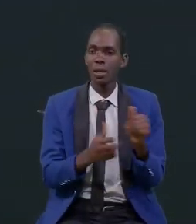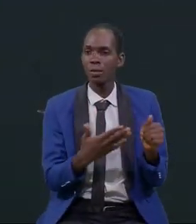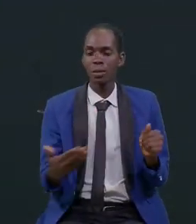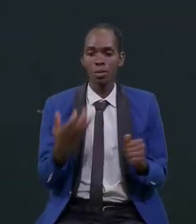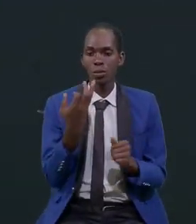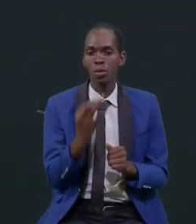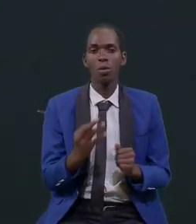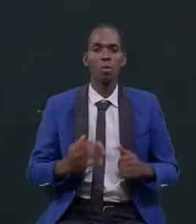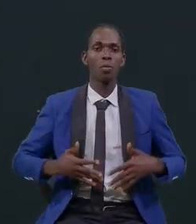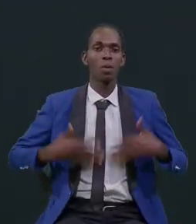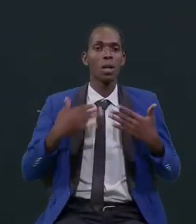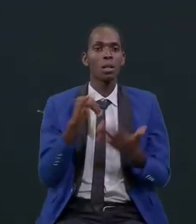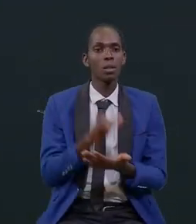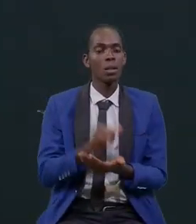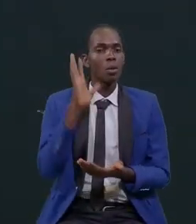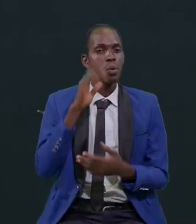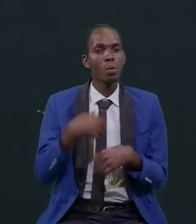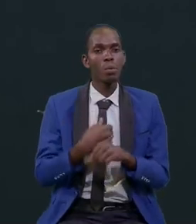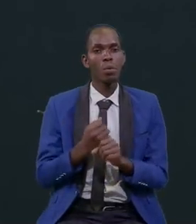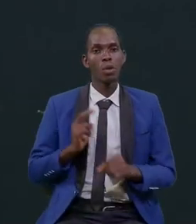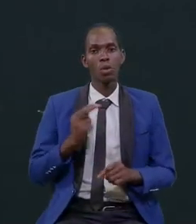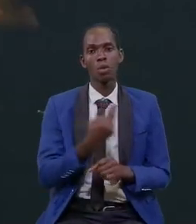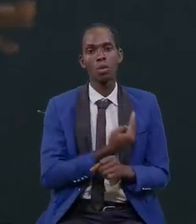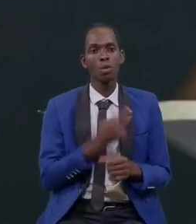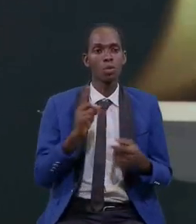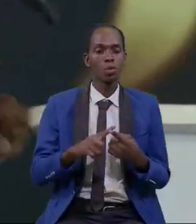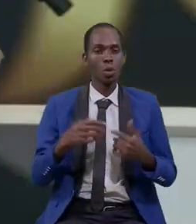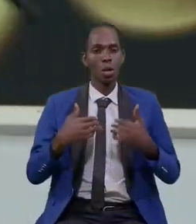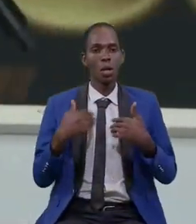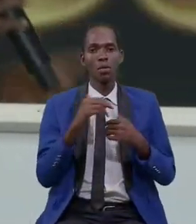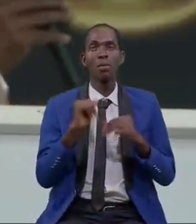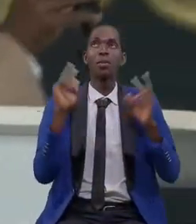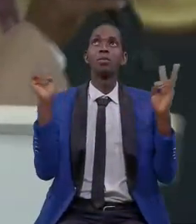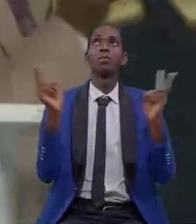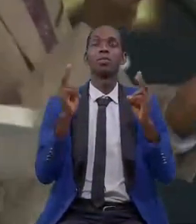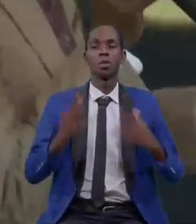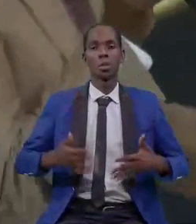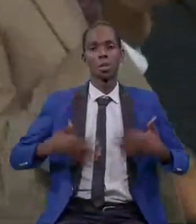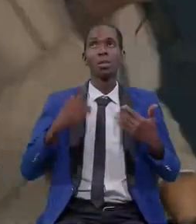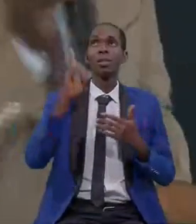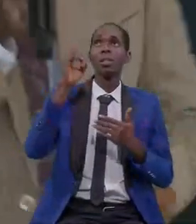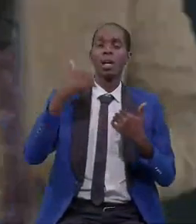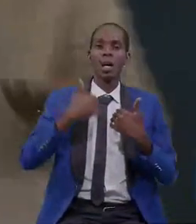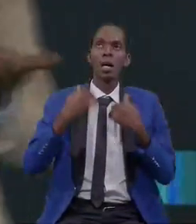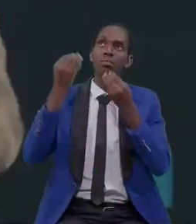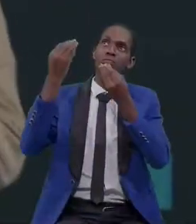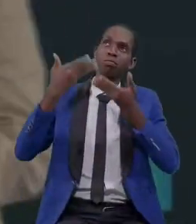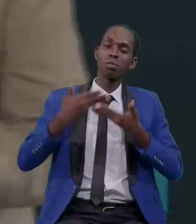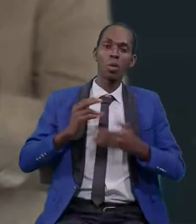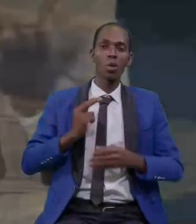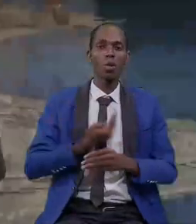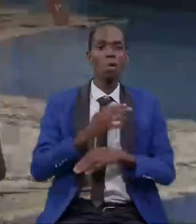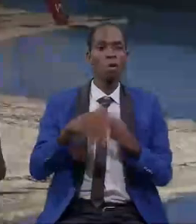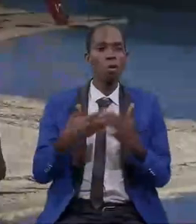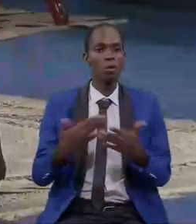qui est de la vie pour qu'il nous amène à avoir la vie victorieuse que nous devrions avoir. Il nous a donné tout ce qui contribue